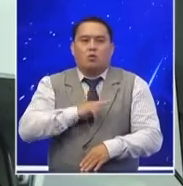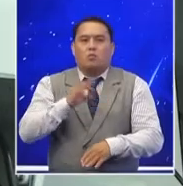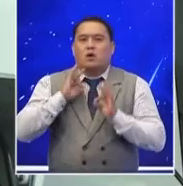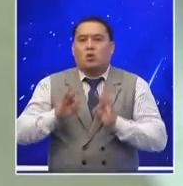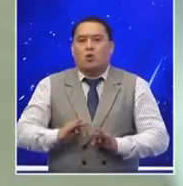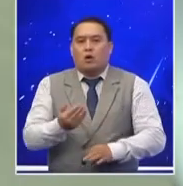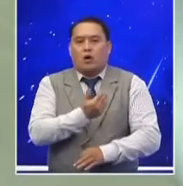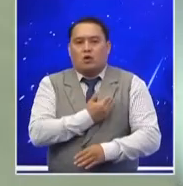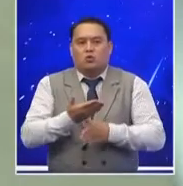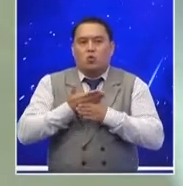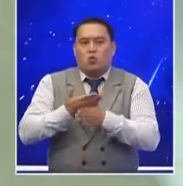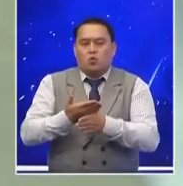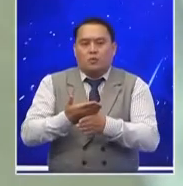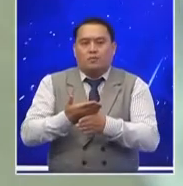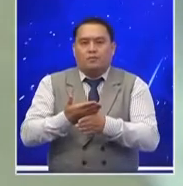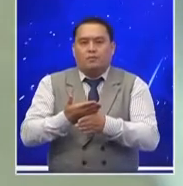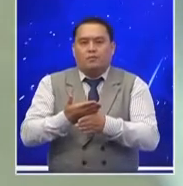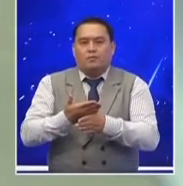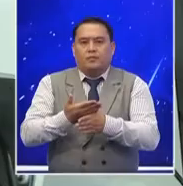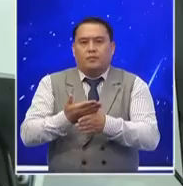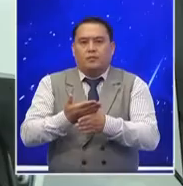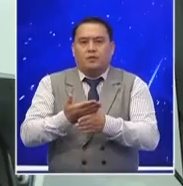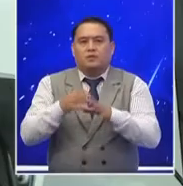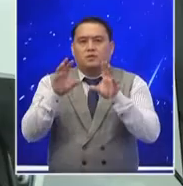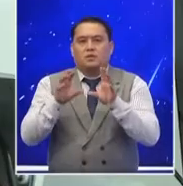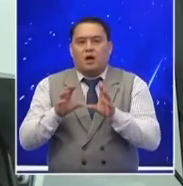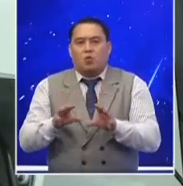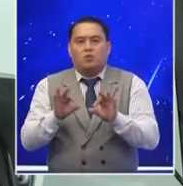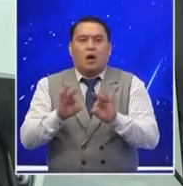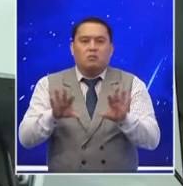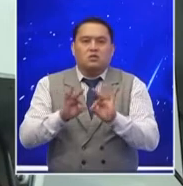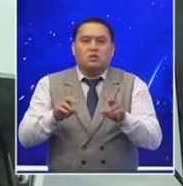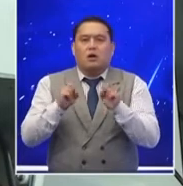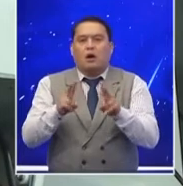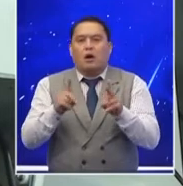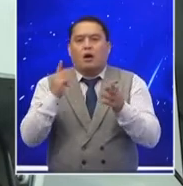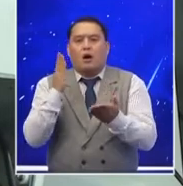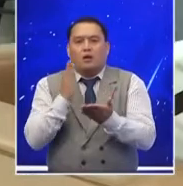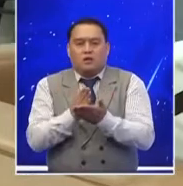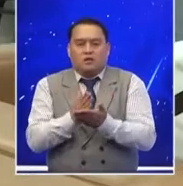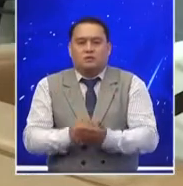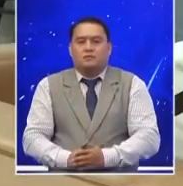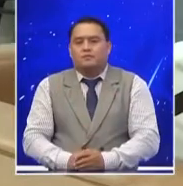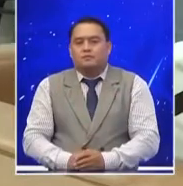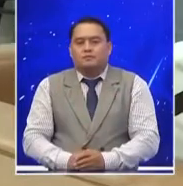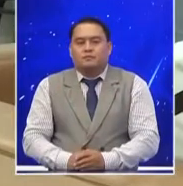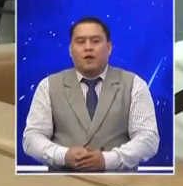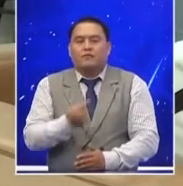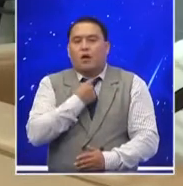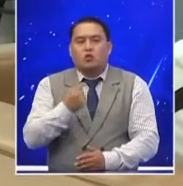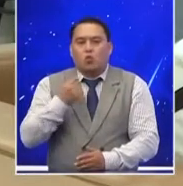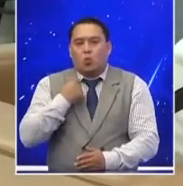прокурором и также помогать людям, трактовать закон людям, объяснять, что как есть. Как известно, в